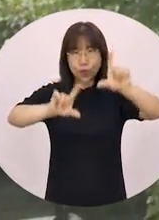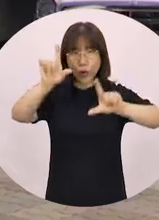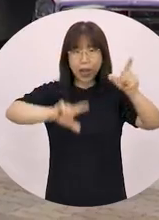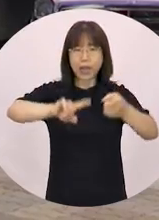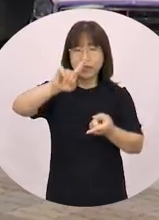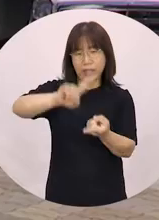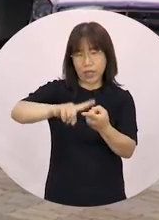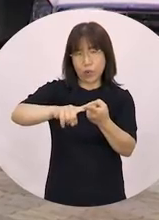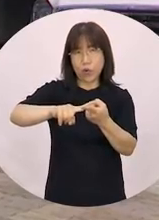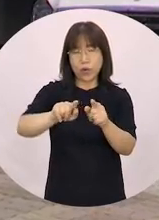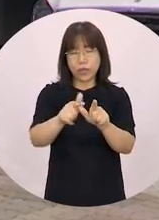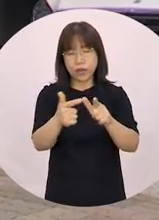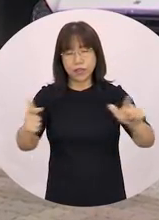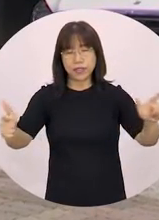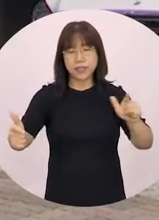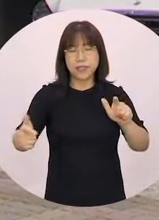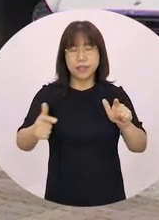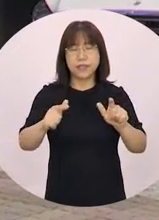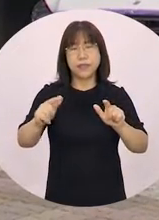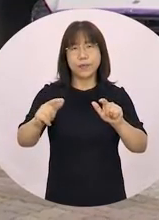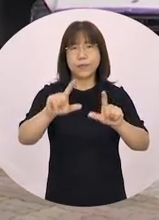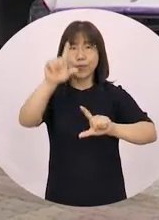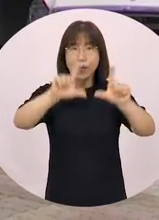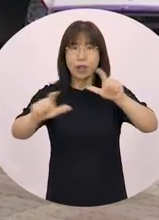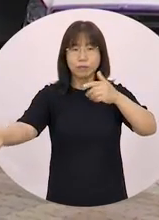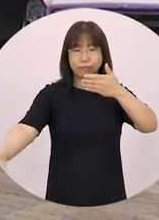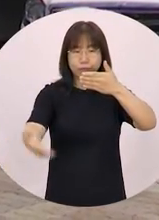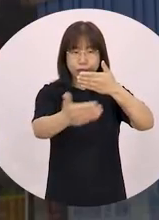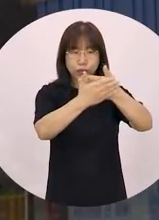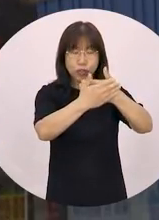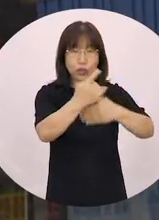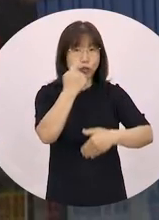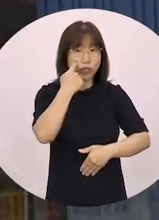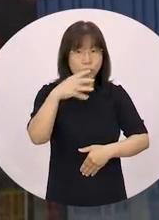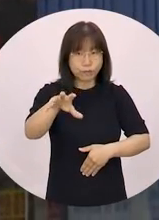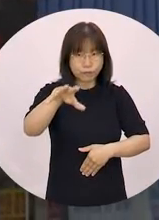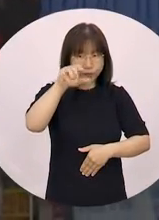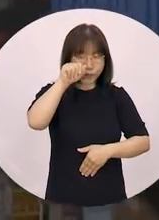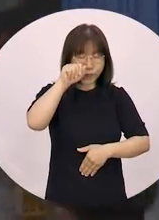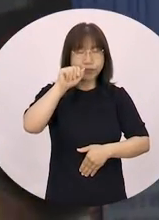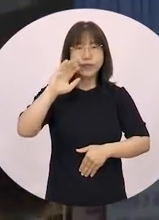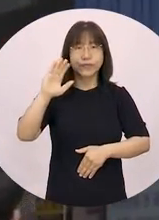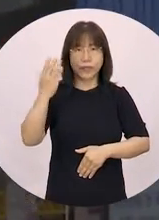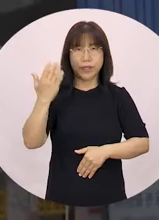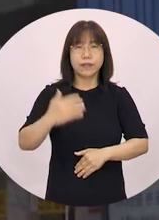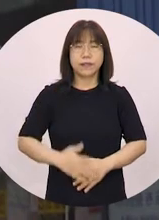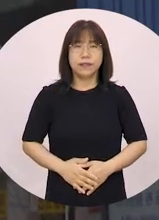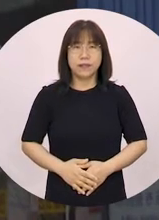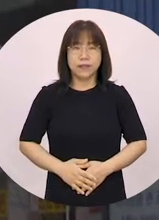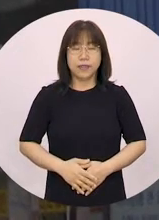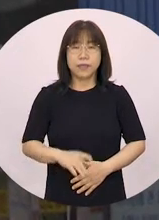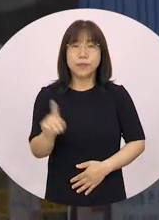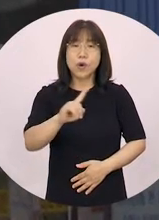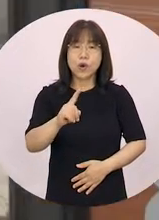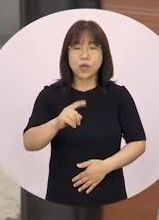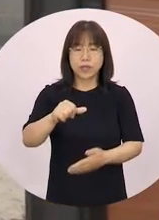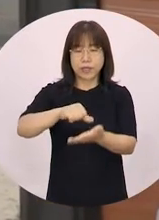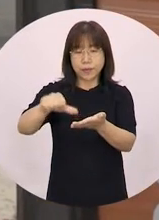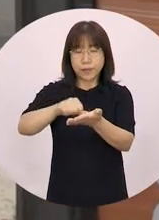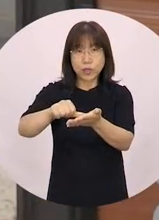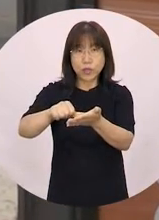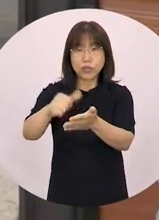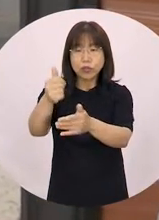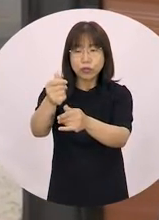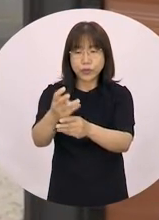버스 정류장 유형에 맞춰 표준형과 자율형 두 가지 형태로 부착해 눈에 잘 띄도록 했습니다.